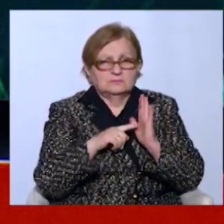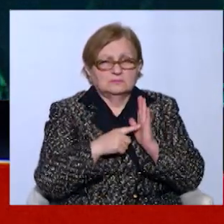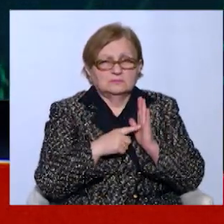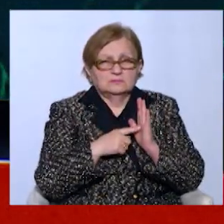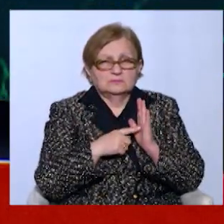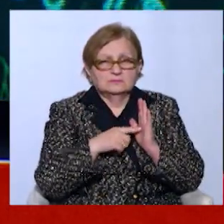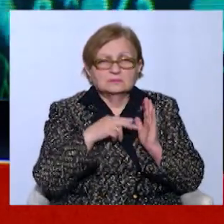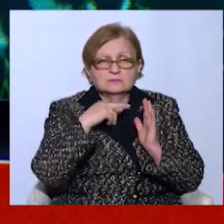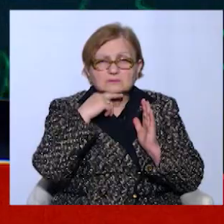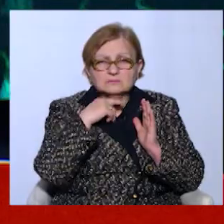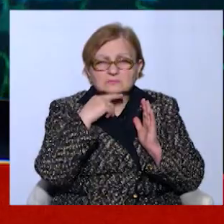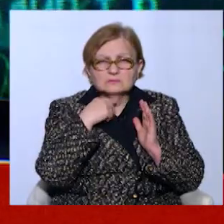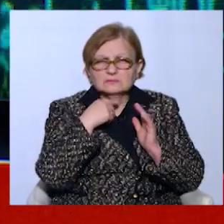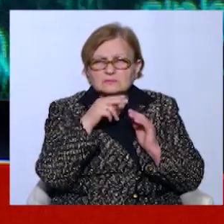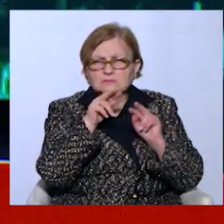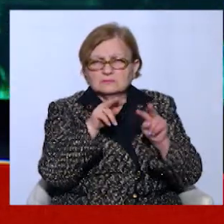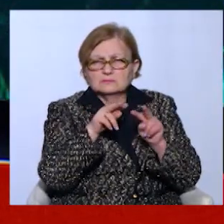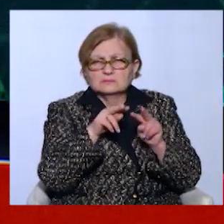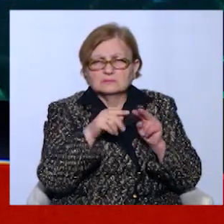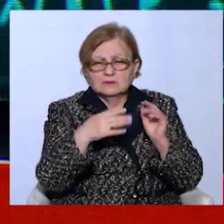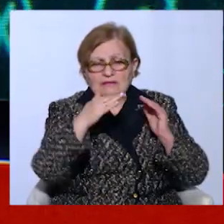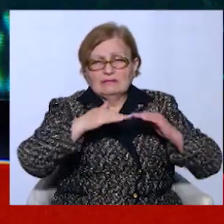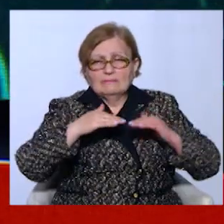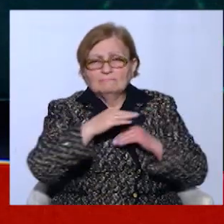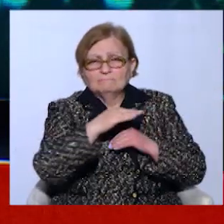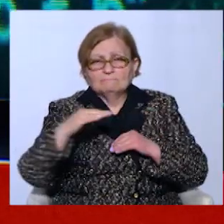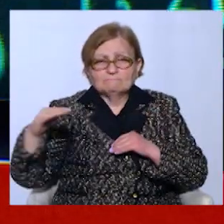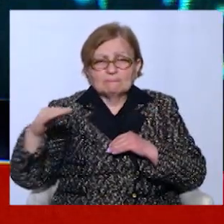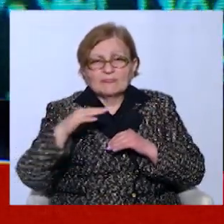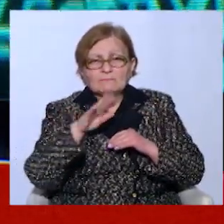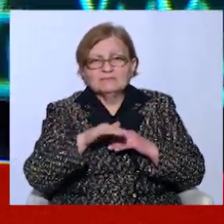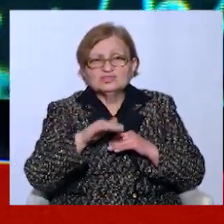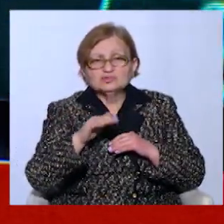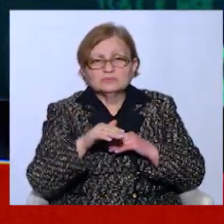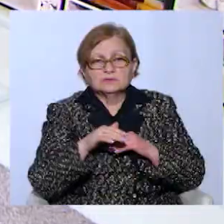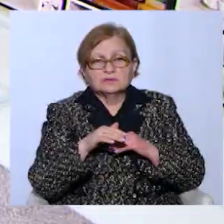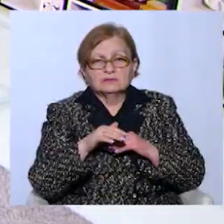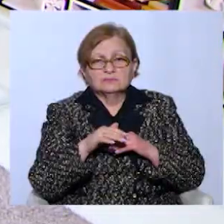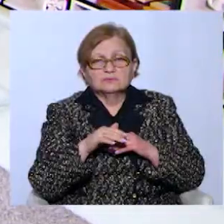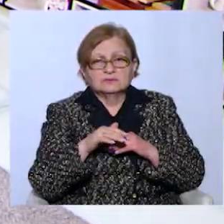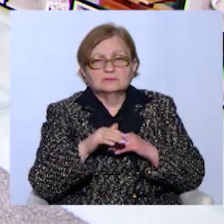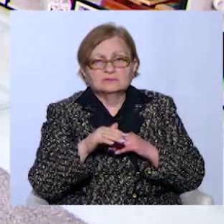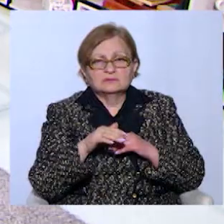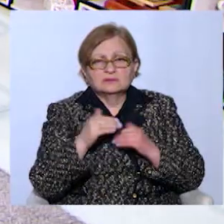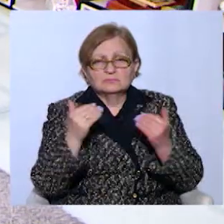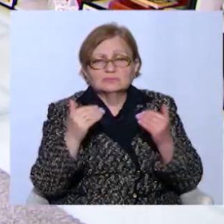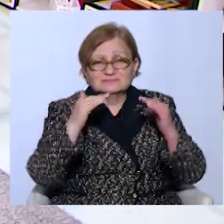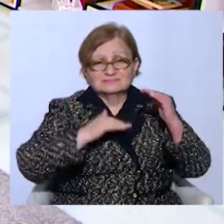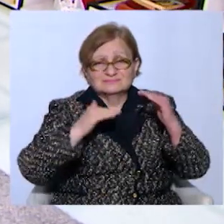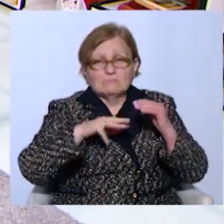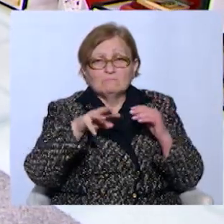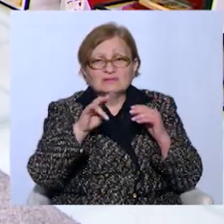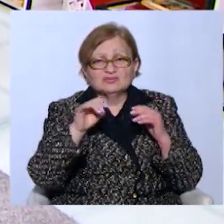ყურადღება ორიენტირი საითანამ გადატანილი მნიშვნელებზე. რაზე გავამრავლო? ამის ნიშნელი, ამის ნიშნელი, ამის ნიშნელი, ამის ნიშნელი,